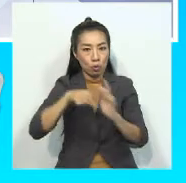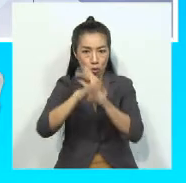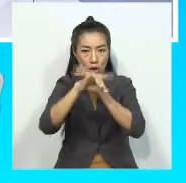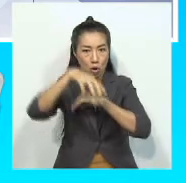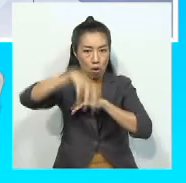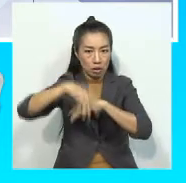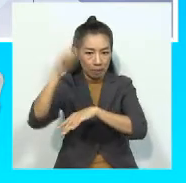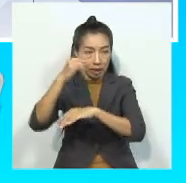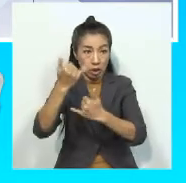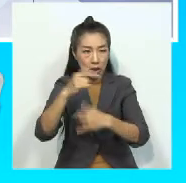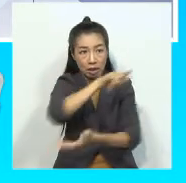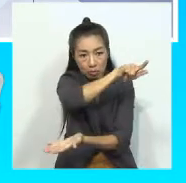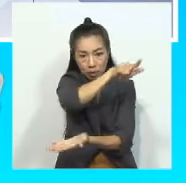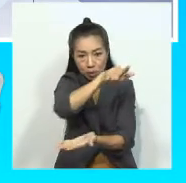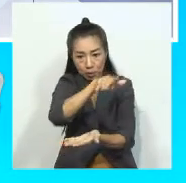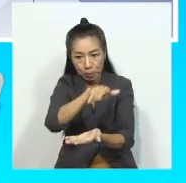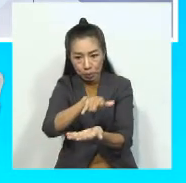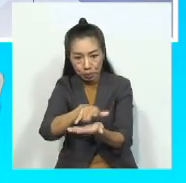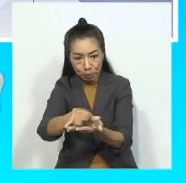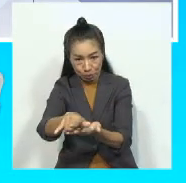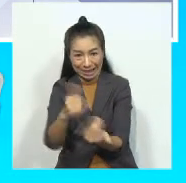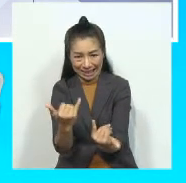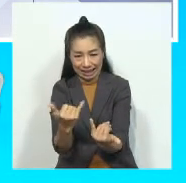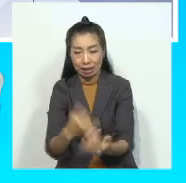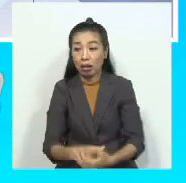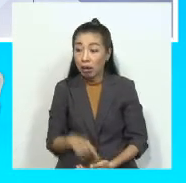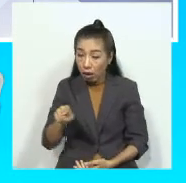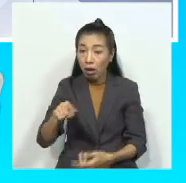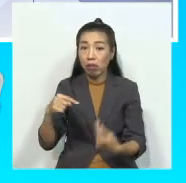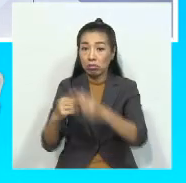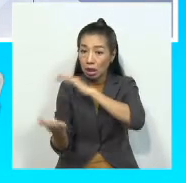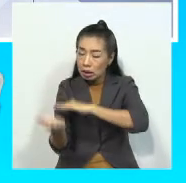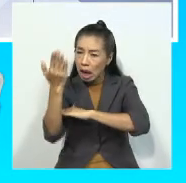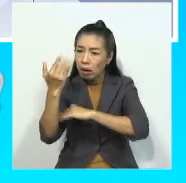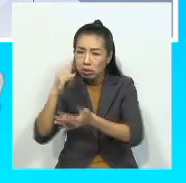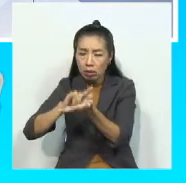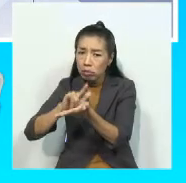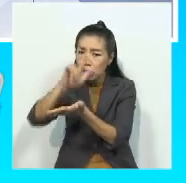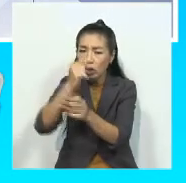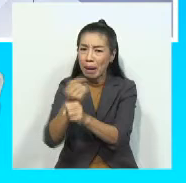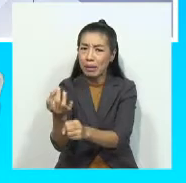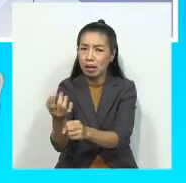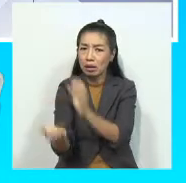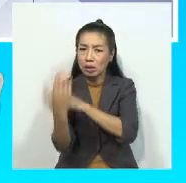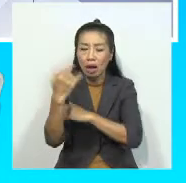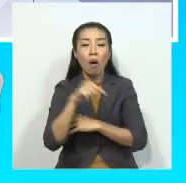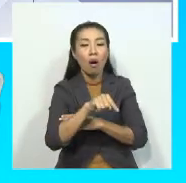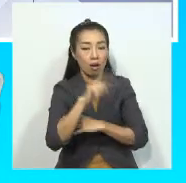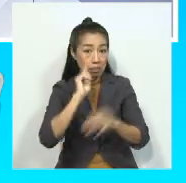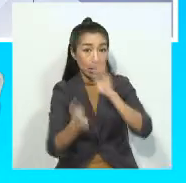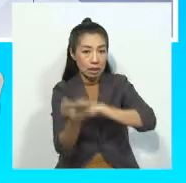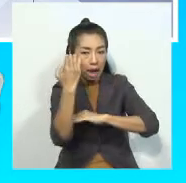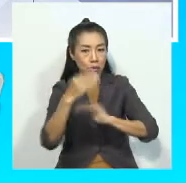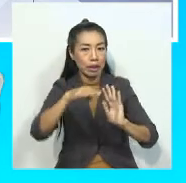มาเดี๋ยวนี้ครับกำลังแท็กซี่เข้ามาครับ ค่ะเมื่อเช้าเป็นปฏิบัติการในขั้นตอนไหนคะที่ปดีคะ ขั้นตอนที่1ครับขึ้น